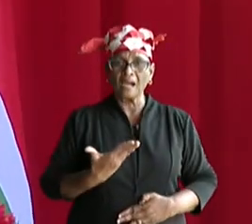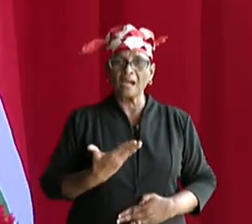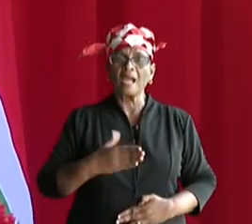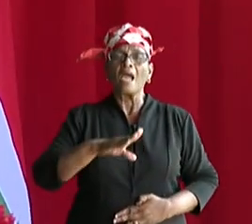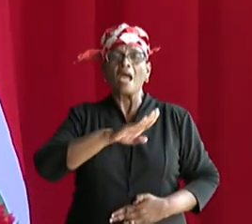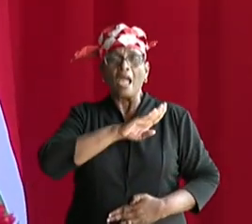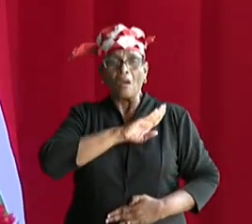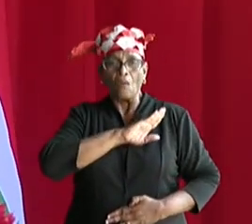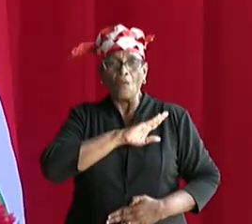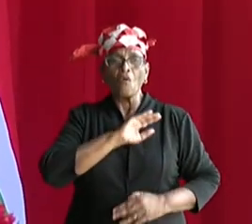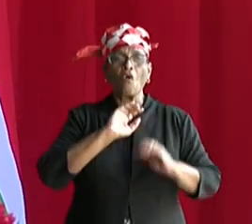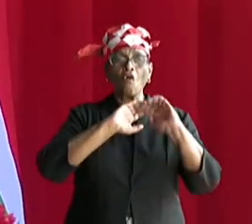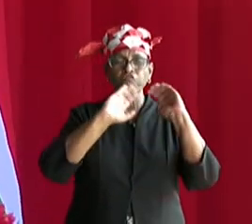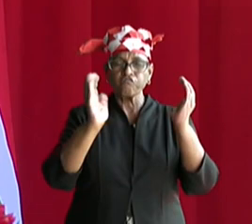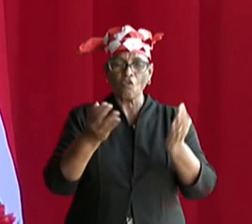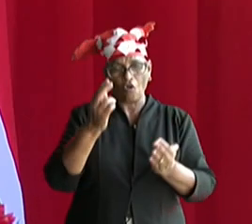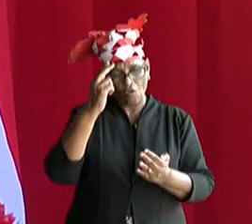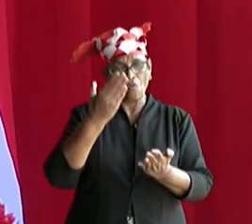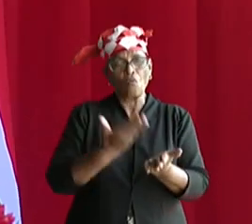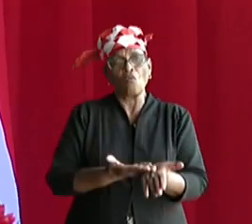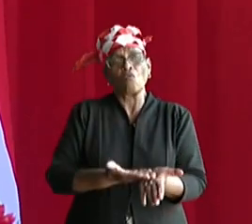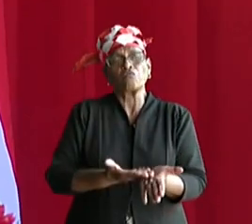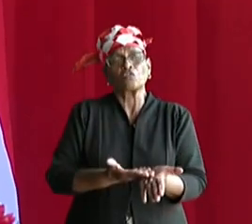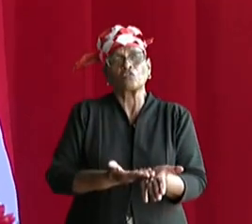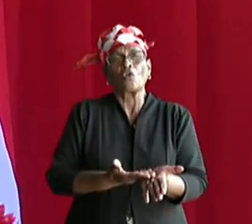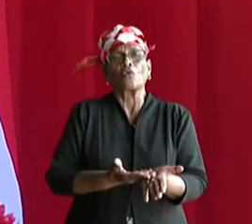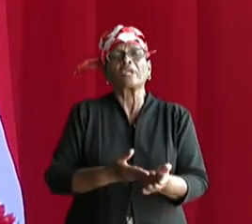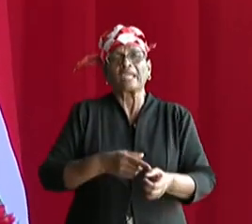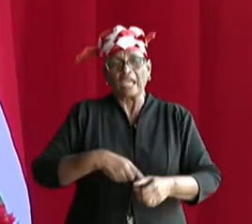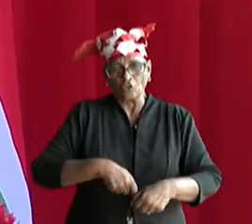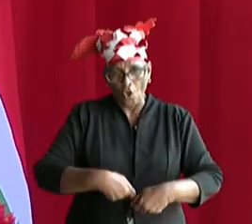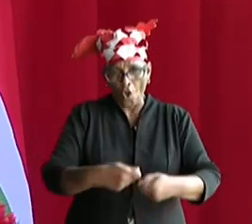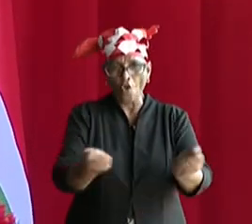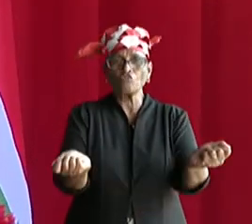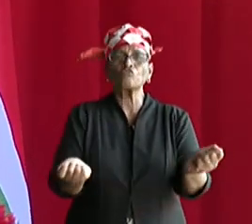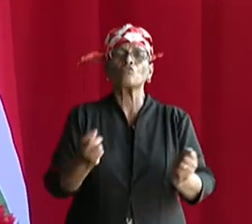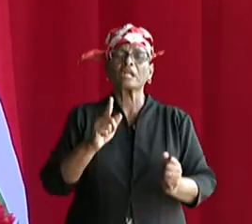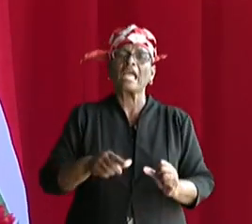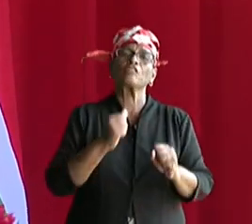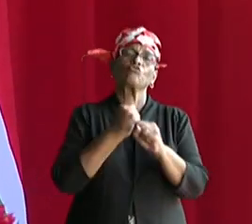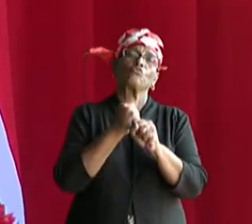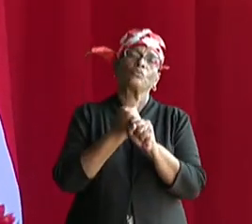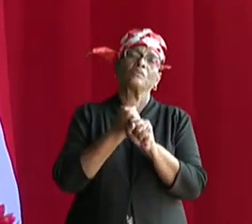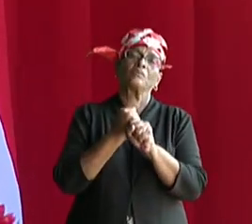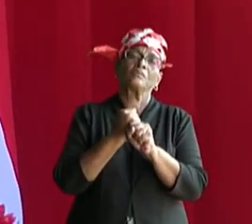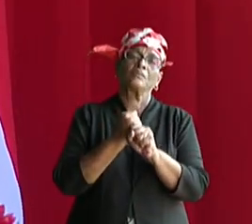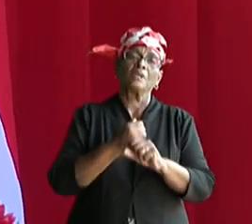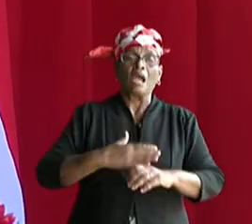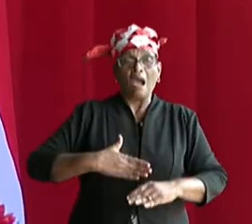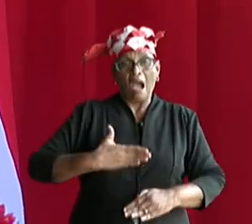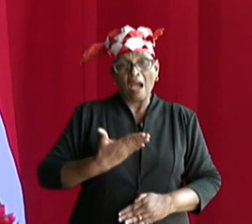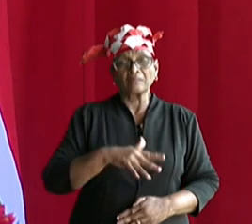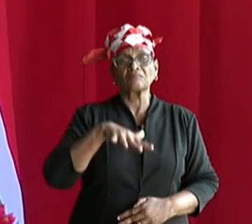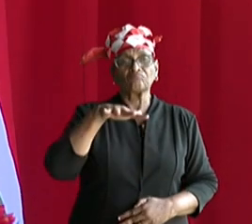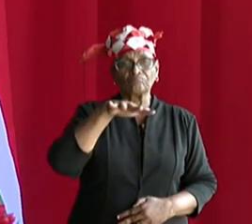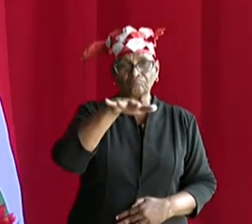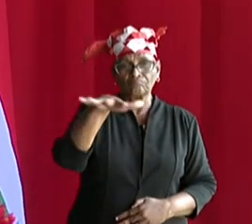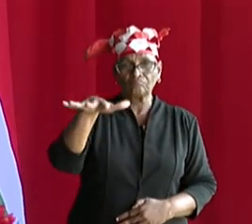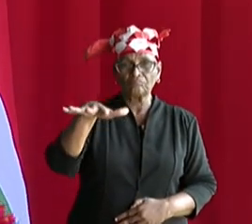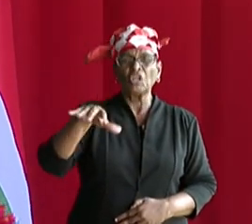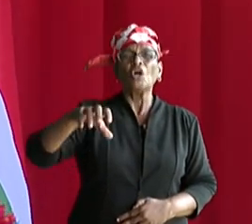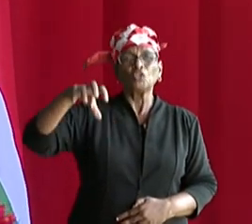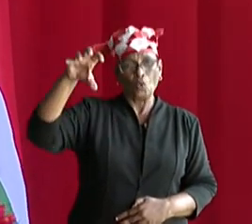volle overtuiging uitvoeren. Geachte aanwezigen, de